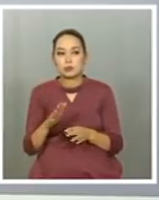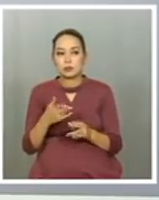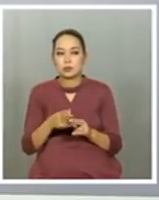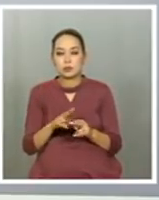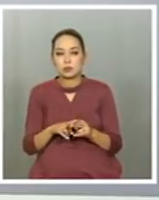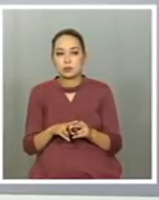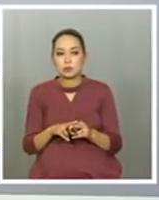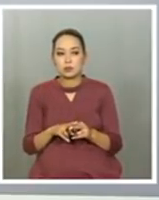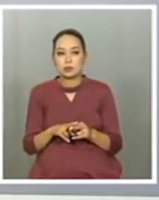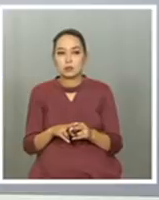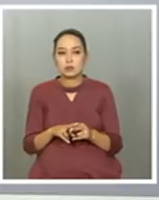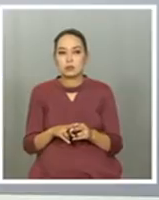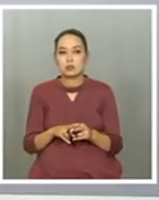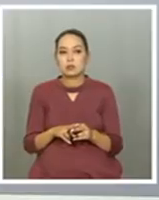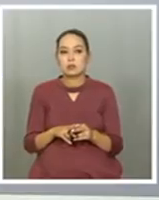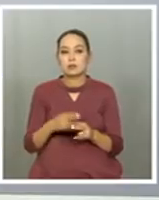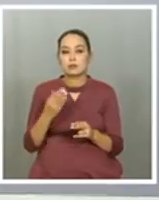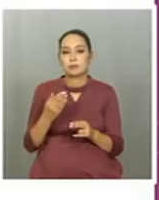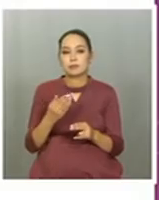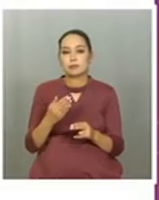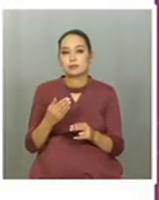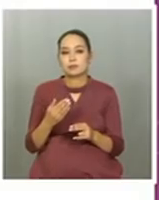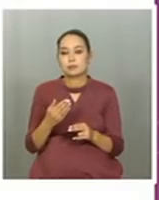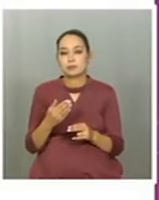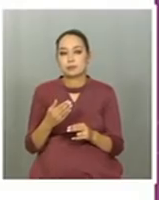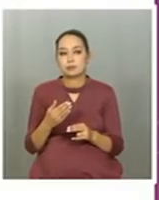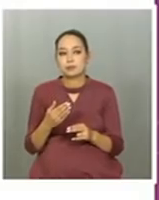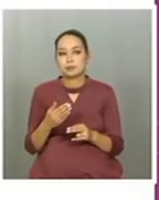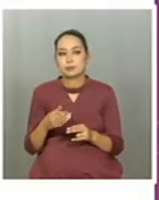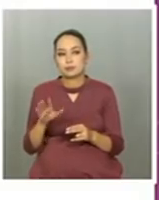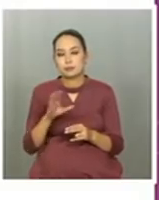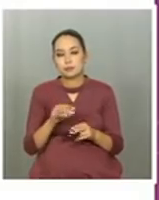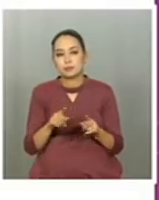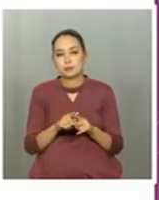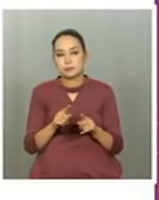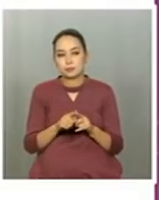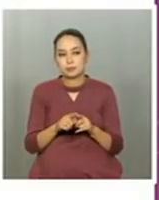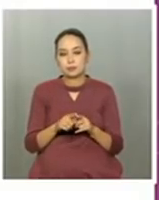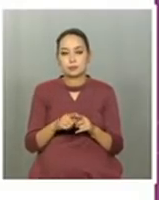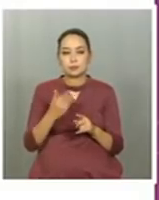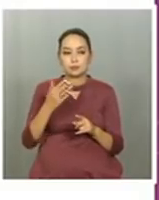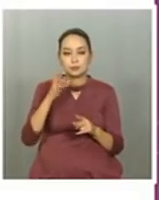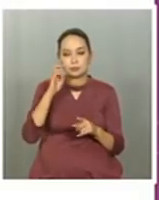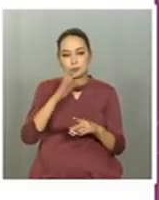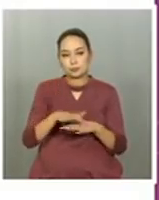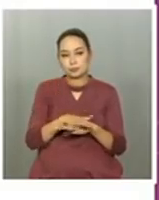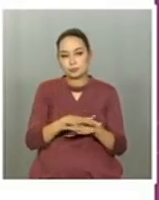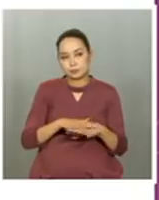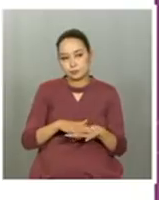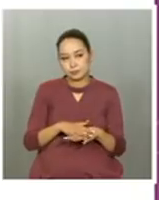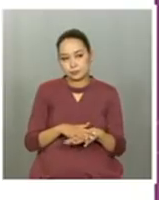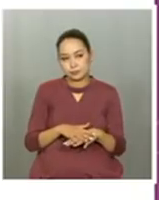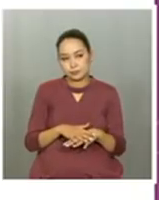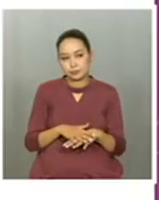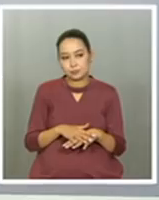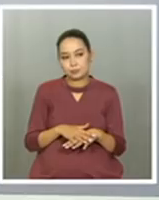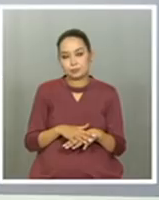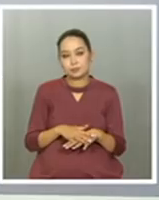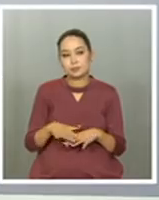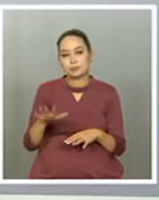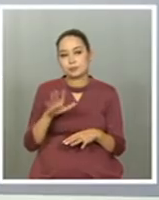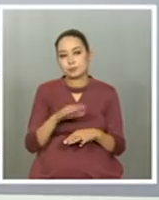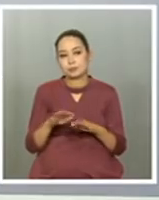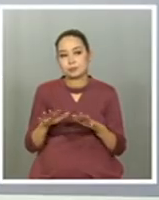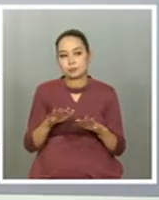неде визуализация арқылы ол мемлекет, ол одаққа мүше мемлекеттер және олардан бөлініп кеткен мемлекеттерді